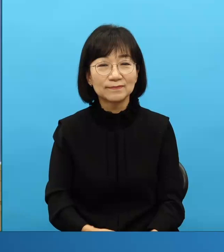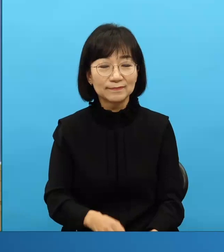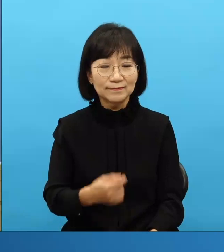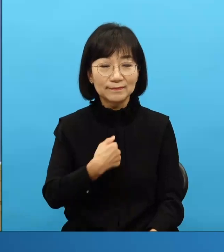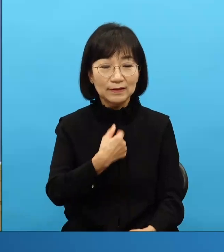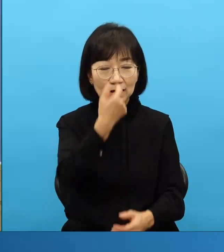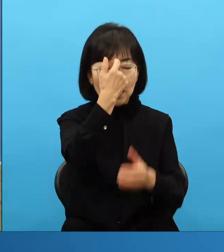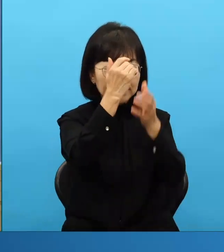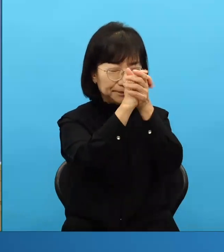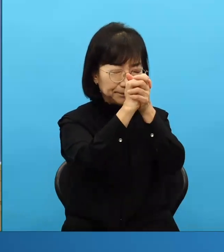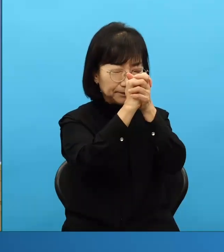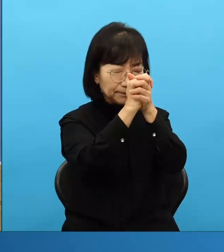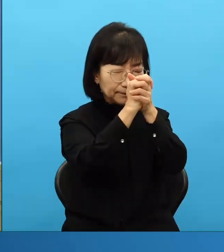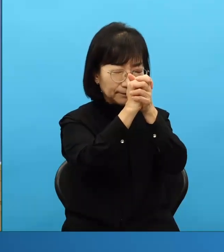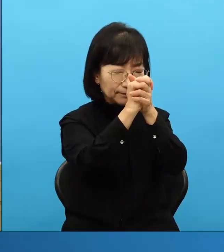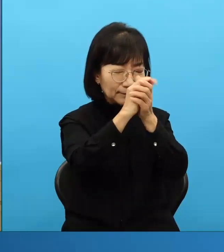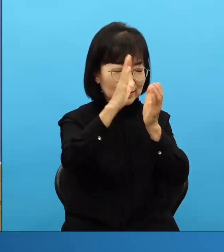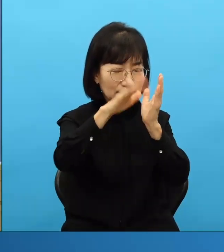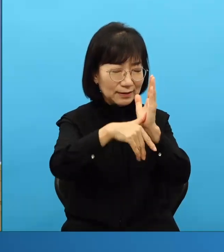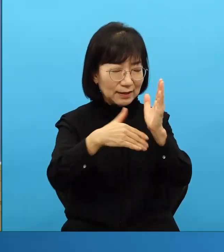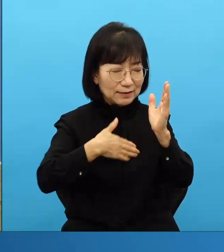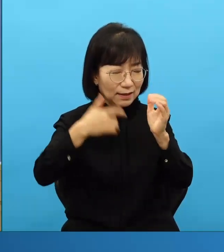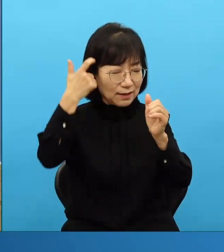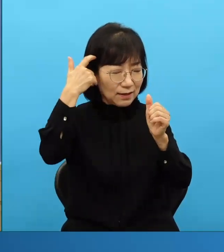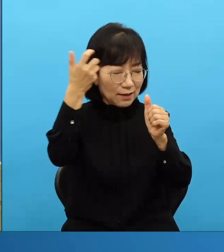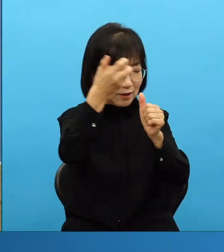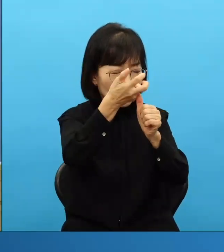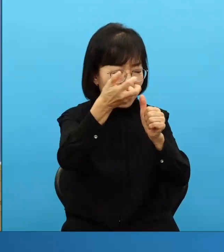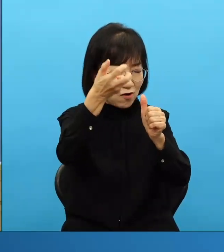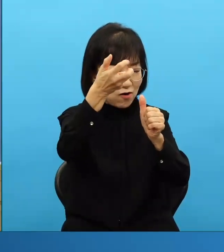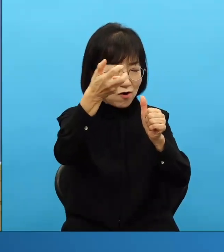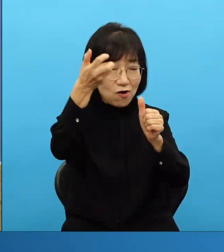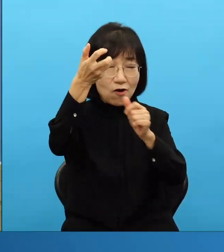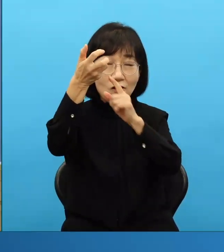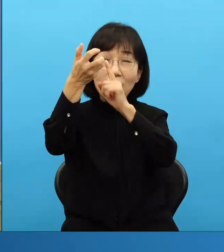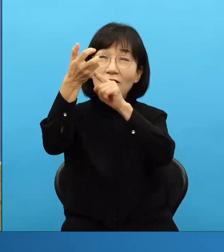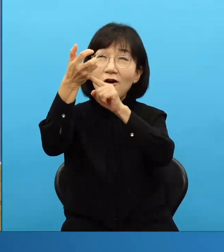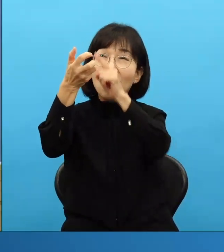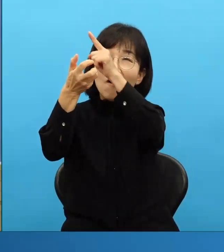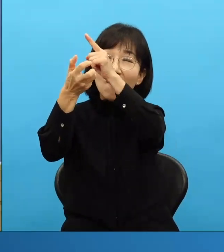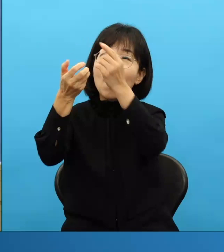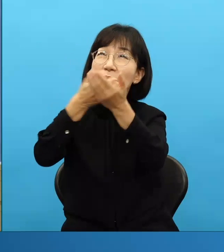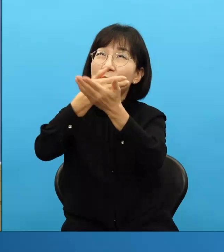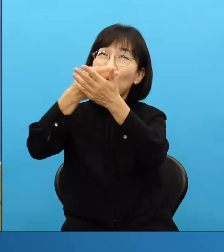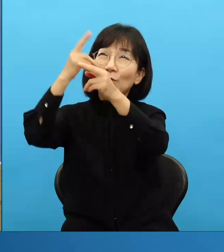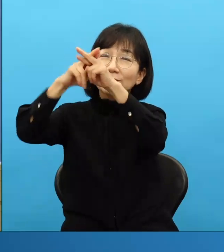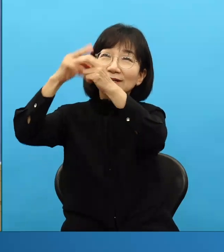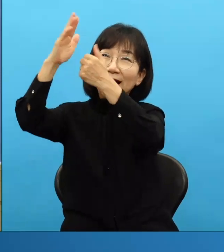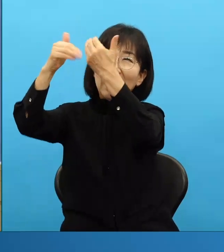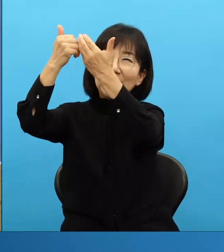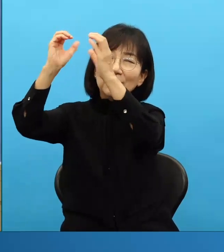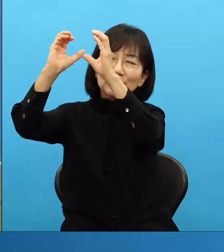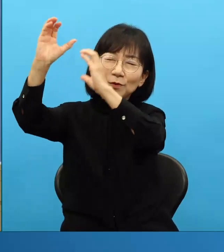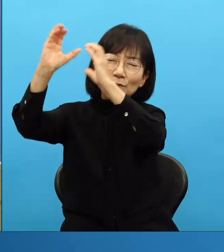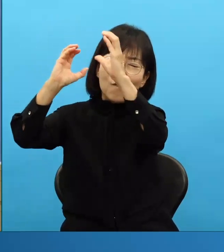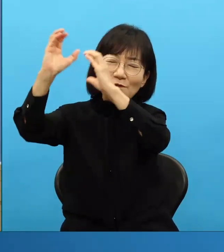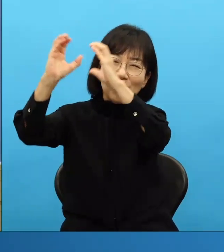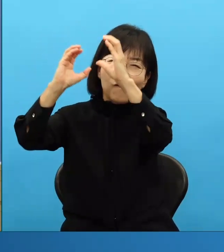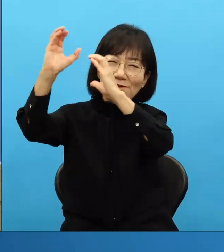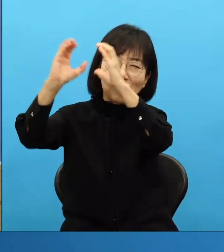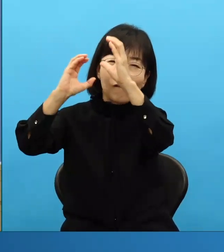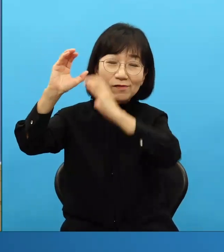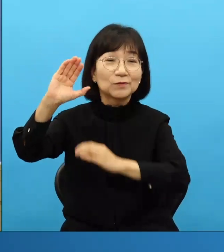성삼위 하나님과 저 보좌와 소통하는 축복이 사실은 기도예요. Prayer is my